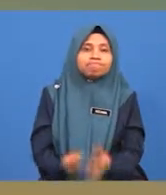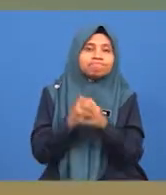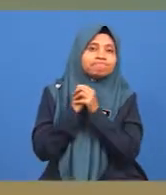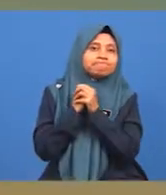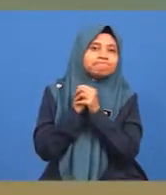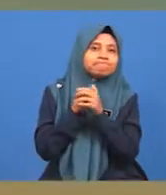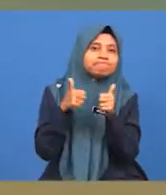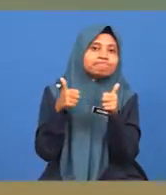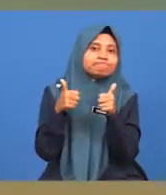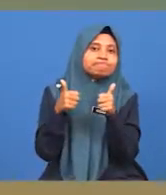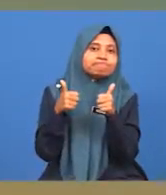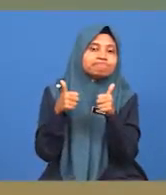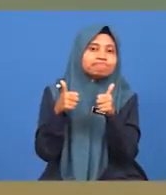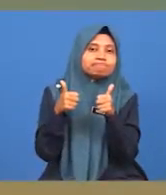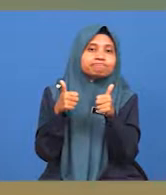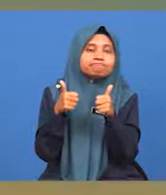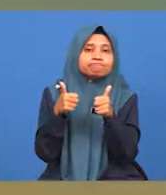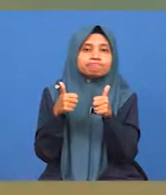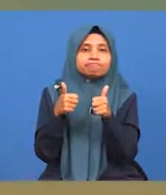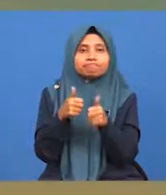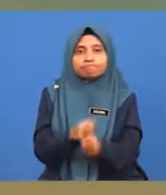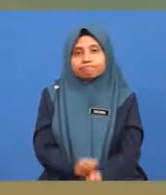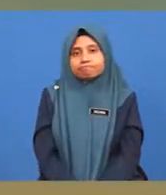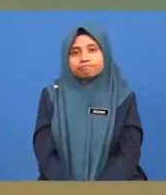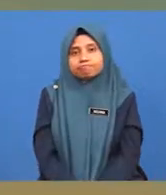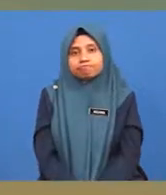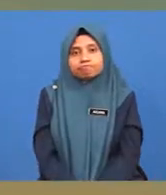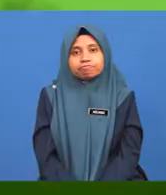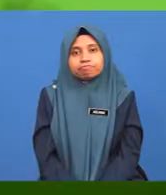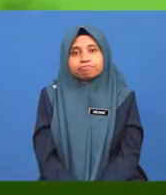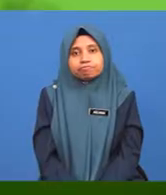Semuanya? Wah, syabas cikgu ucapkan.